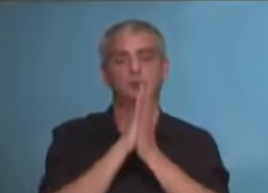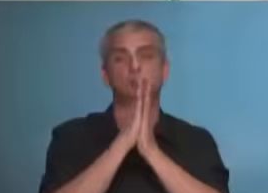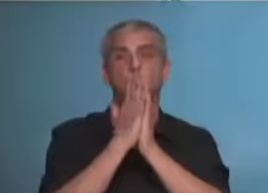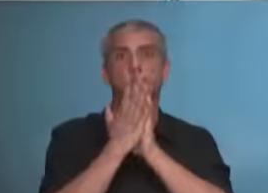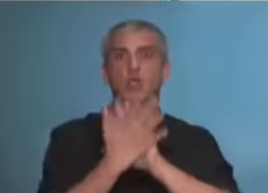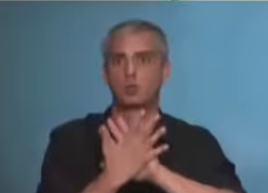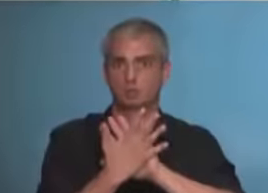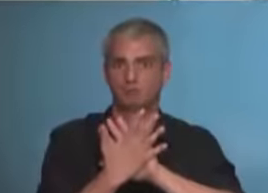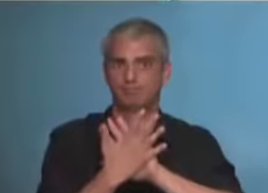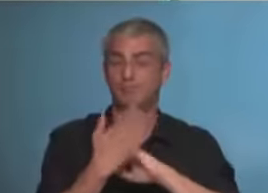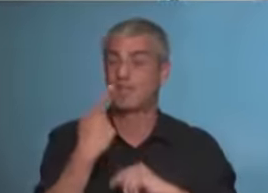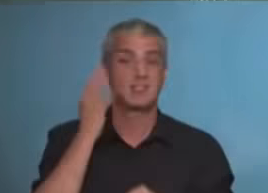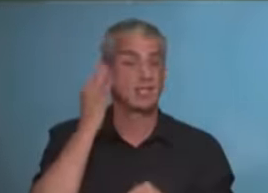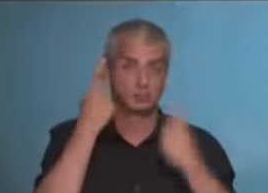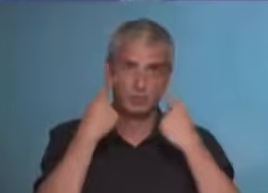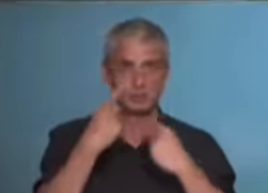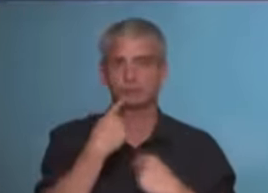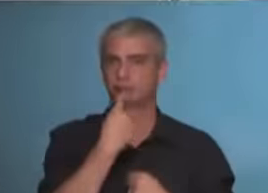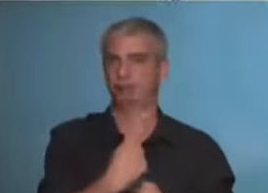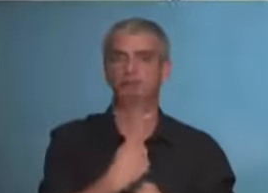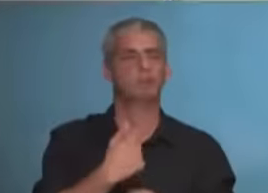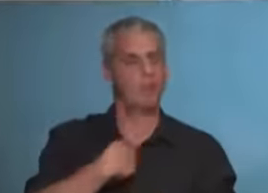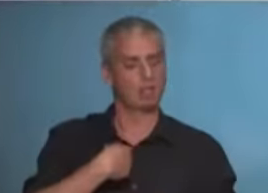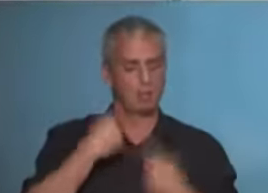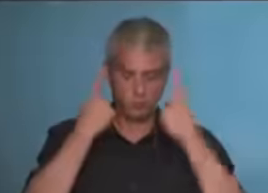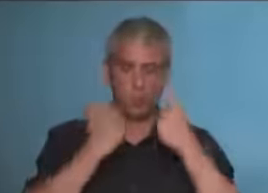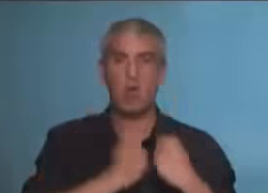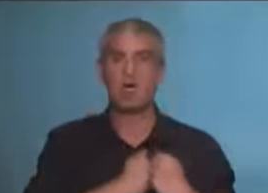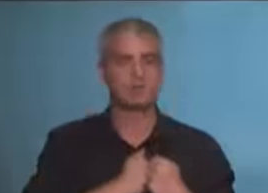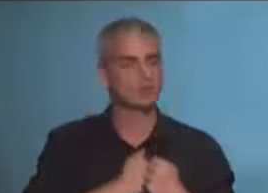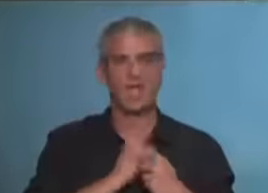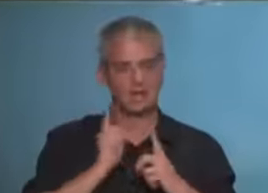האחרונות. הפעם הנשים החרדיות מכריזות, אנחנו חרדיות, אבל לא פחות מקצועיות.